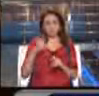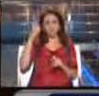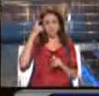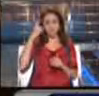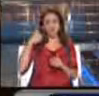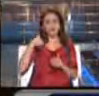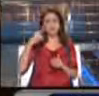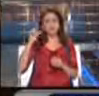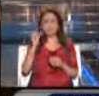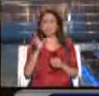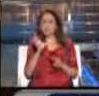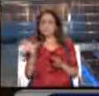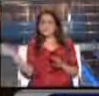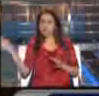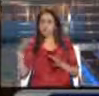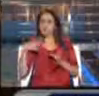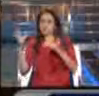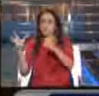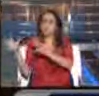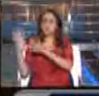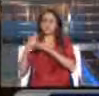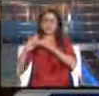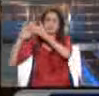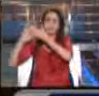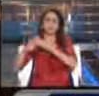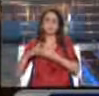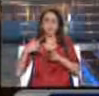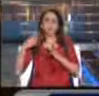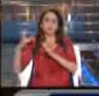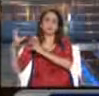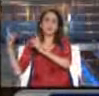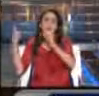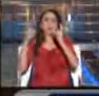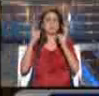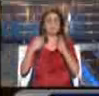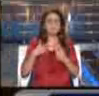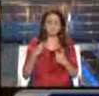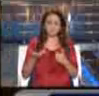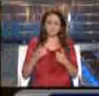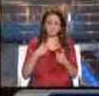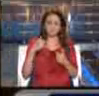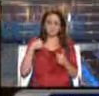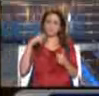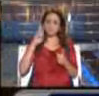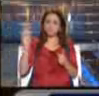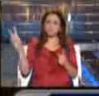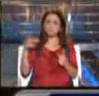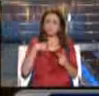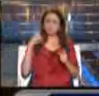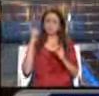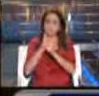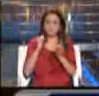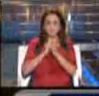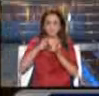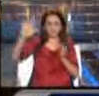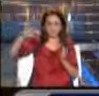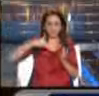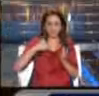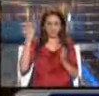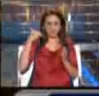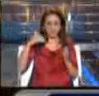ياخد جزء معاه، وناس معاه، وناس يساعدوه، وناس يحارب بيهم، دي المشكلة. لكنه الأولاد دول على فكرة أنا استقبلتهم في بيتي بعد الحادث